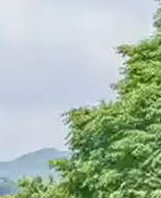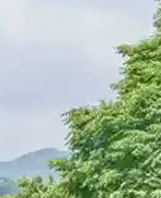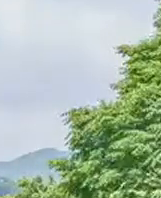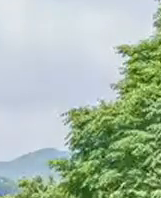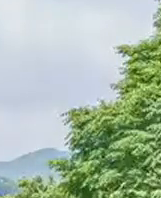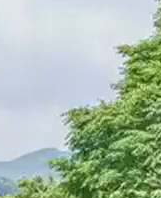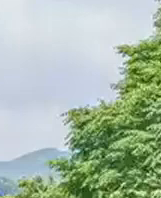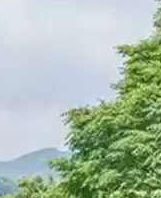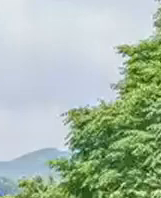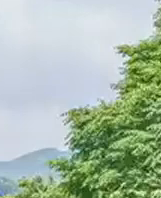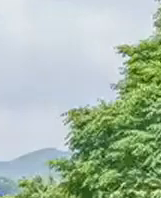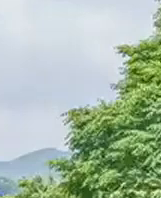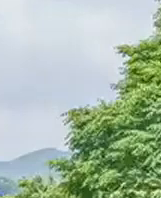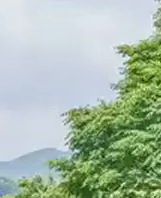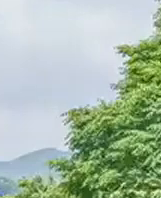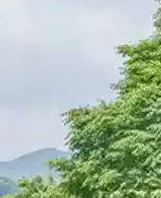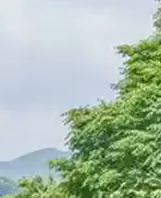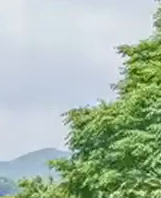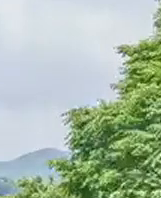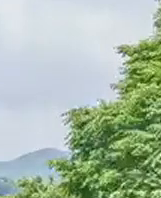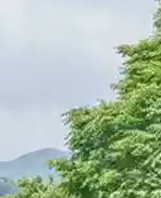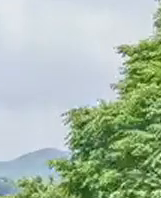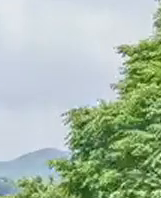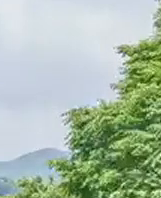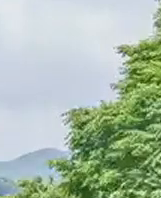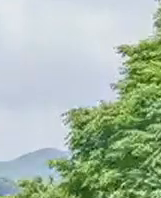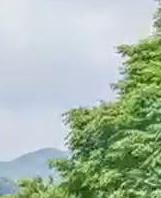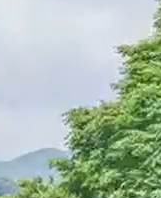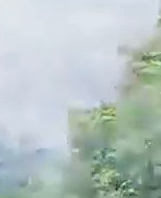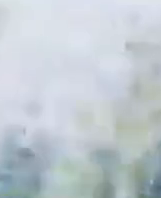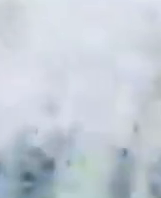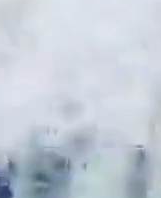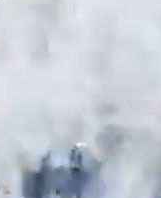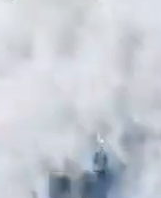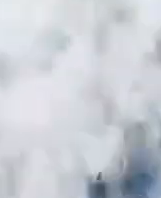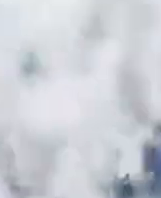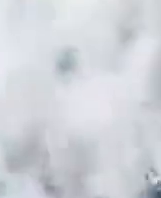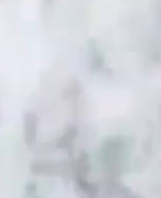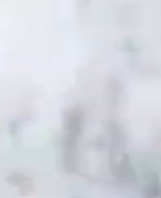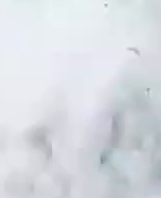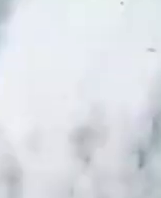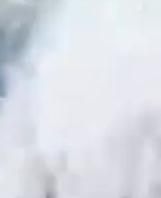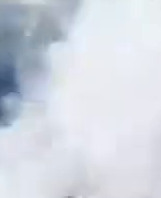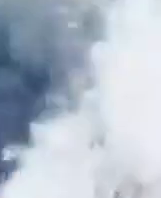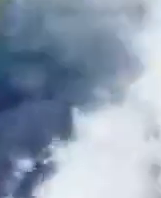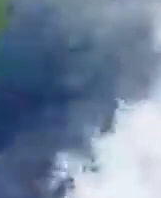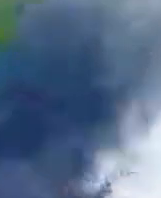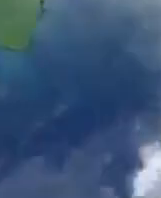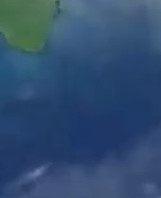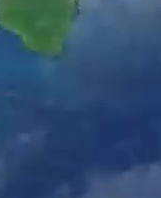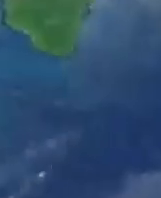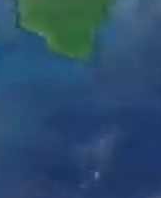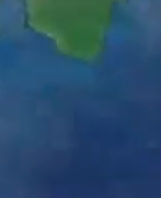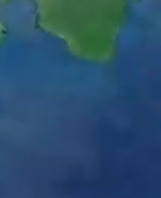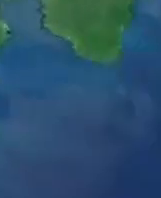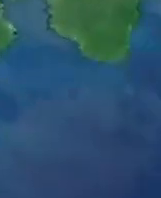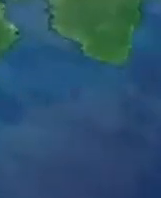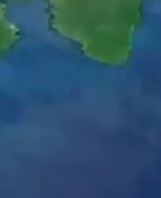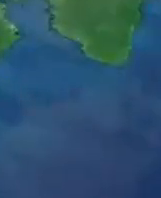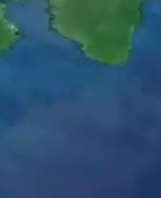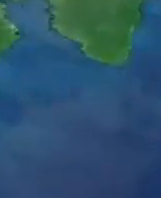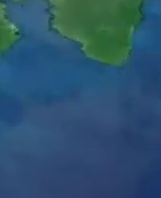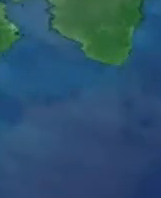벌어지니까요 감기 걸리지 않도록 옷차림에 유의하셔야겠습니다 오늘도 구름 많은 하늘 보이겠습니다 아침까지는 일부